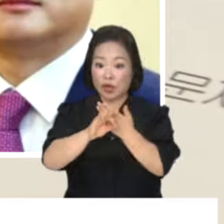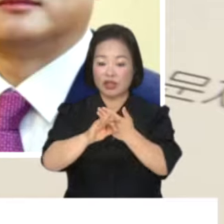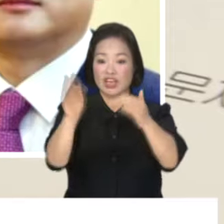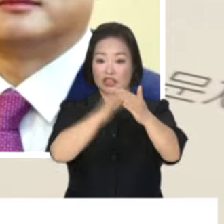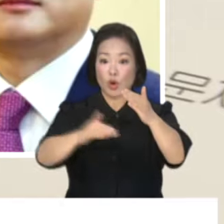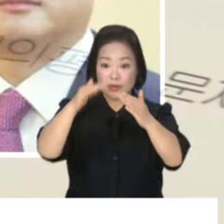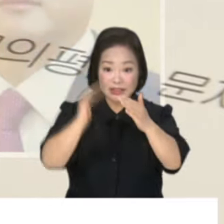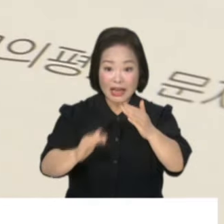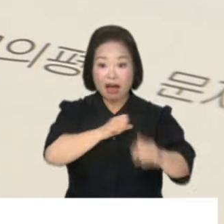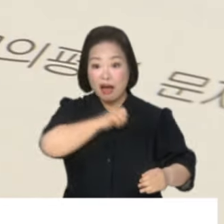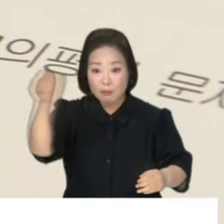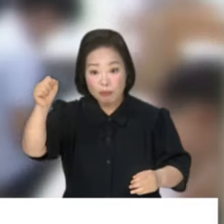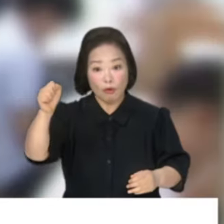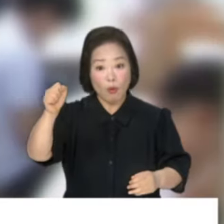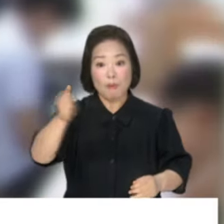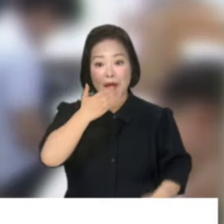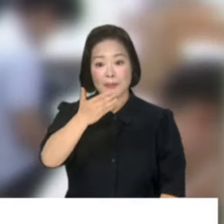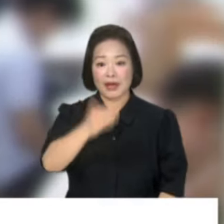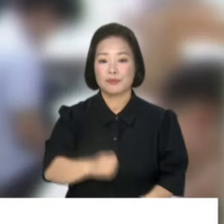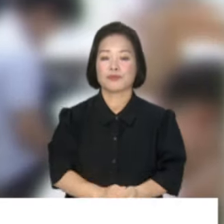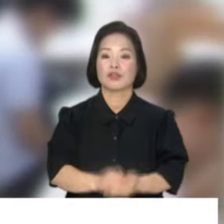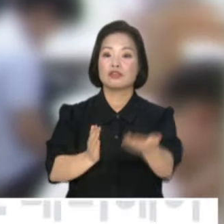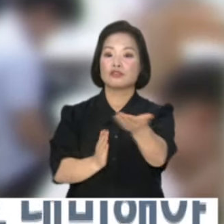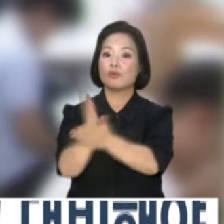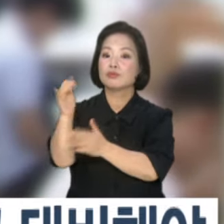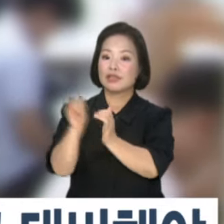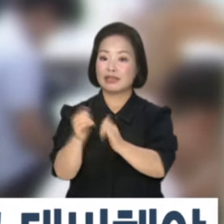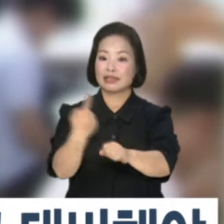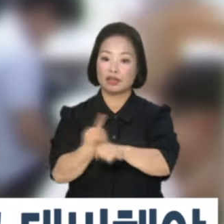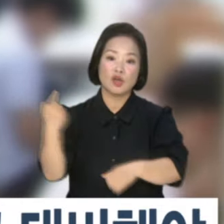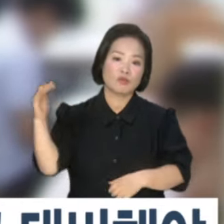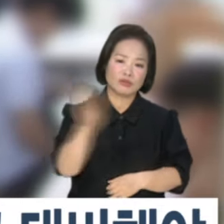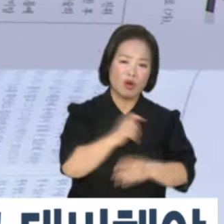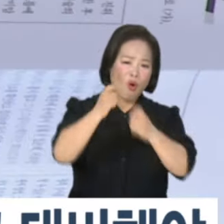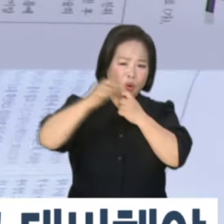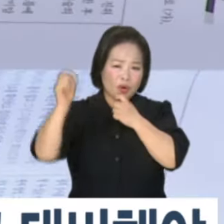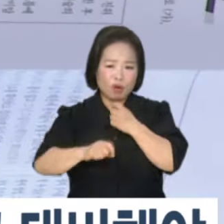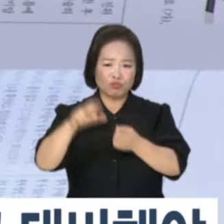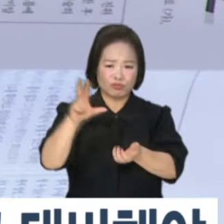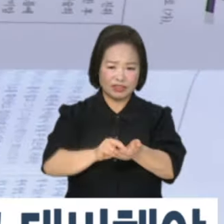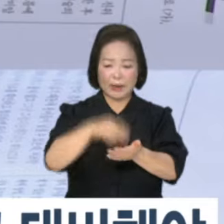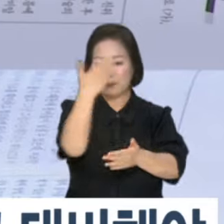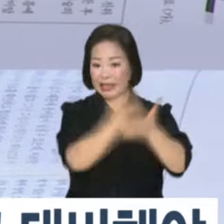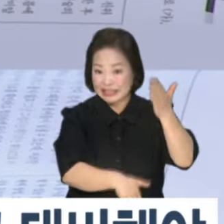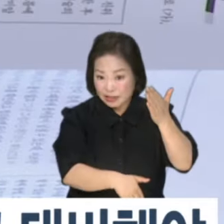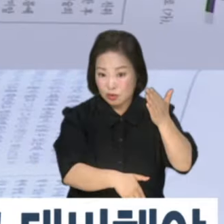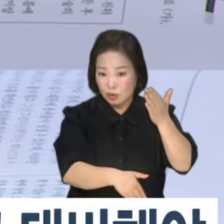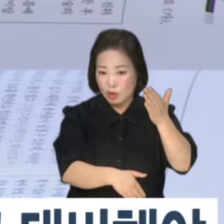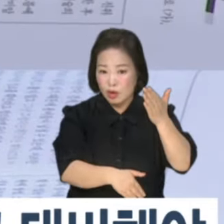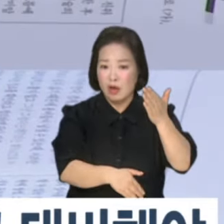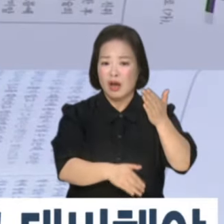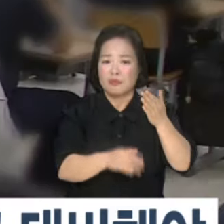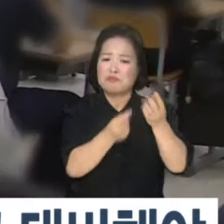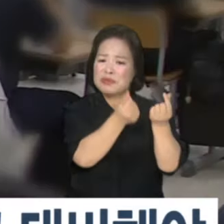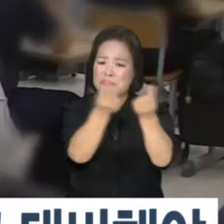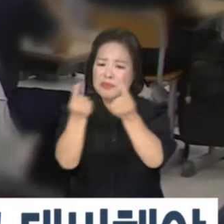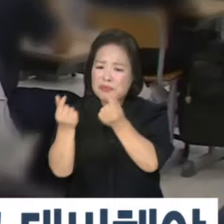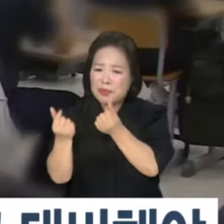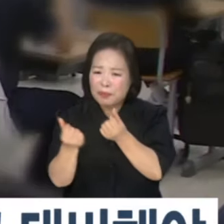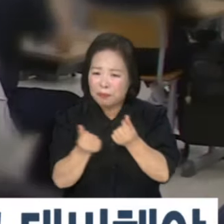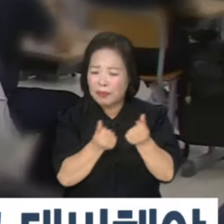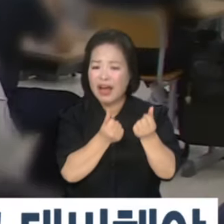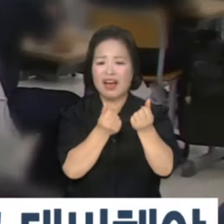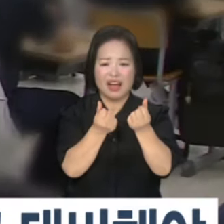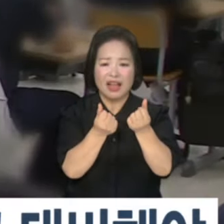대학이 높아질 수도 있다 전문가들은 지난해부터 킬러 문항이 빠지고 중 고난도의 문제가 늘어난만큼 수능이